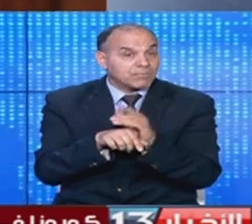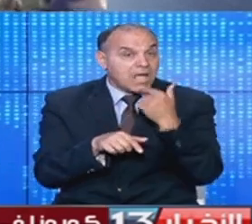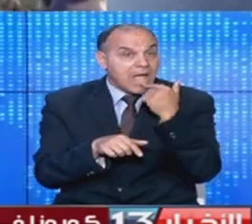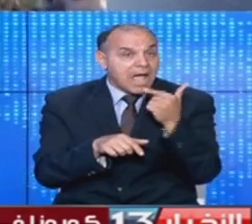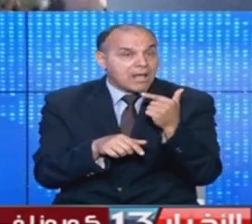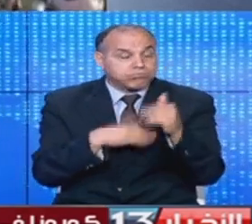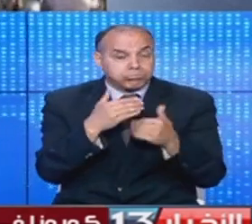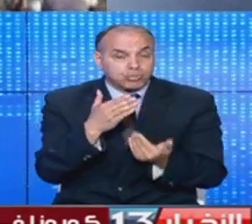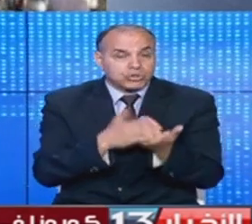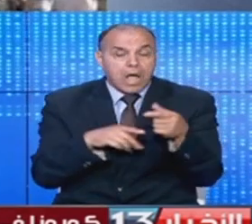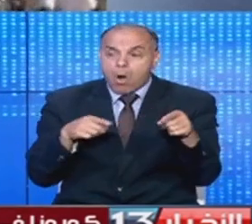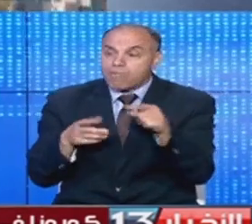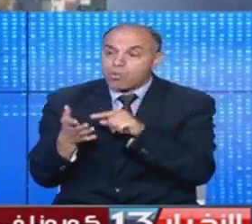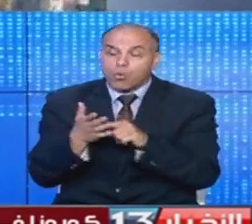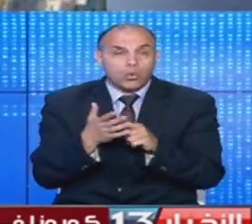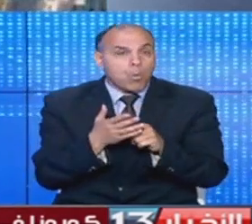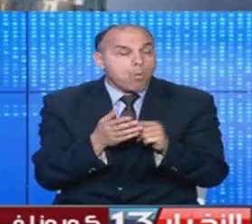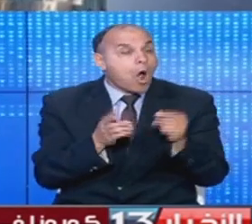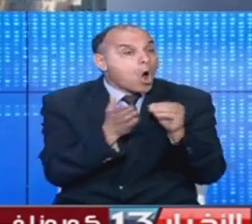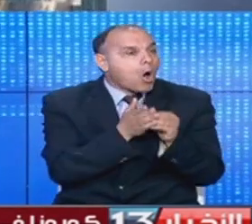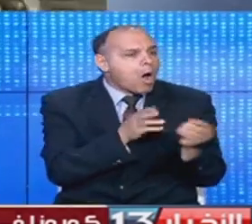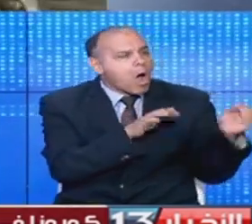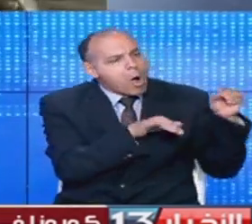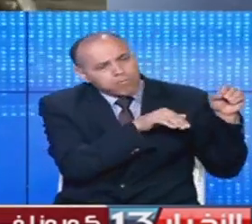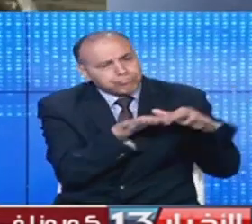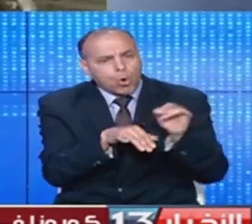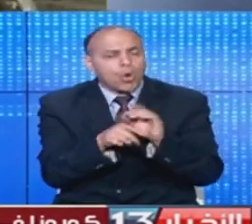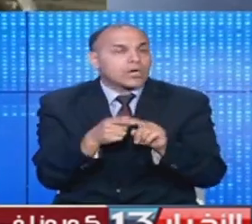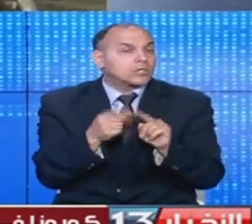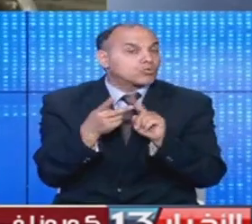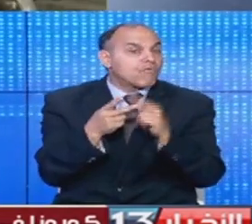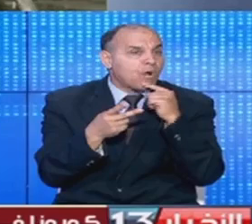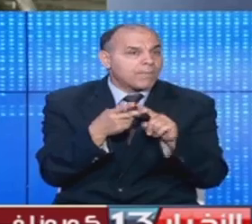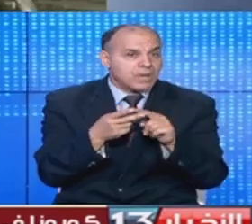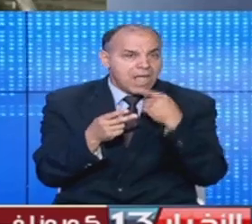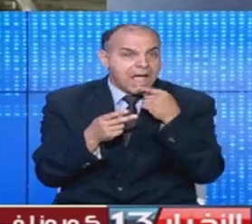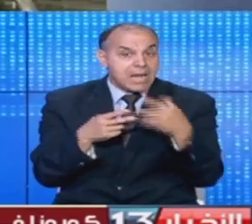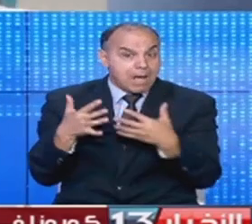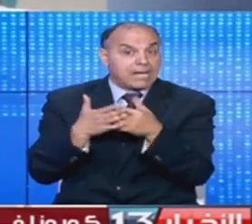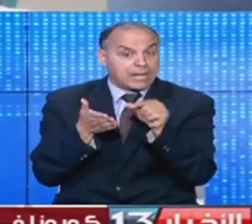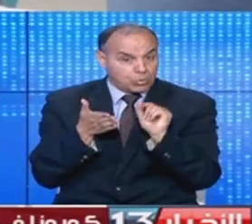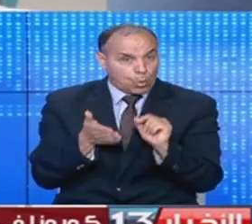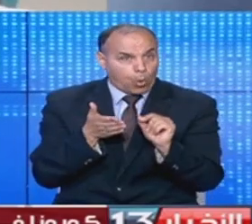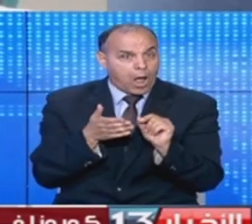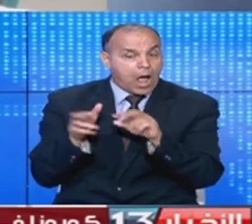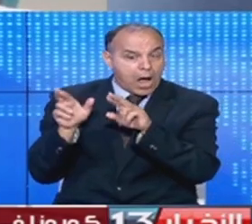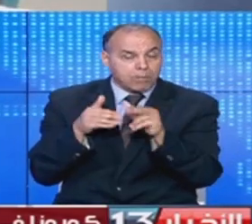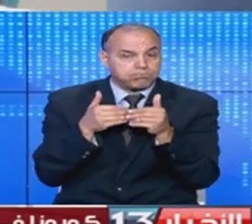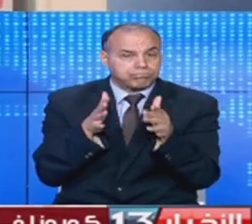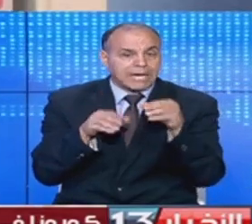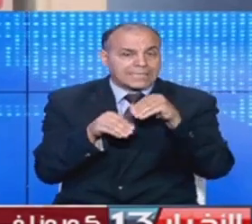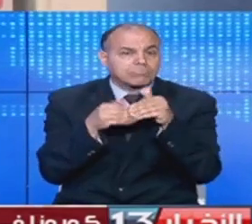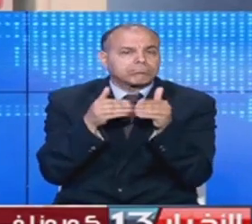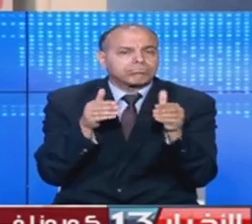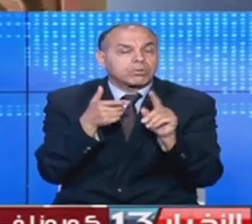هذا التطور وسط مخاوف من حدوث موجة ثانية من الإصابات بالفيروس، حيث تقوم الولايات المتحدة بإعادة فتح